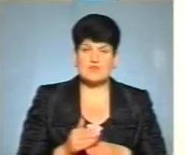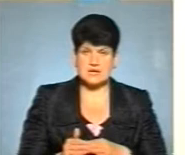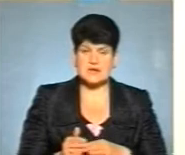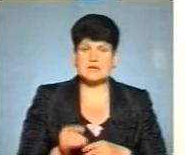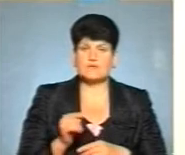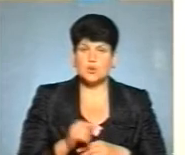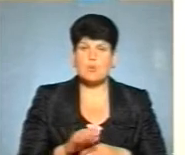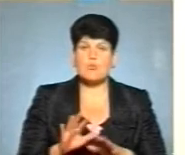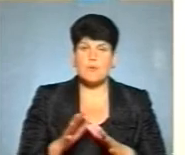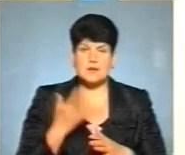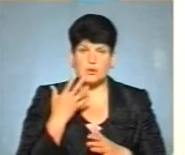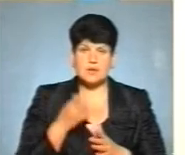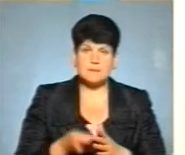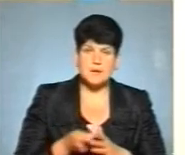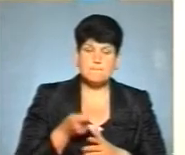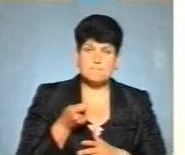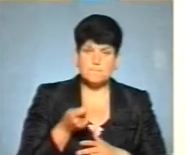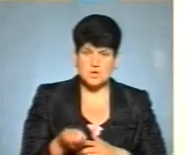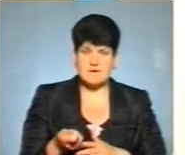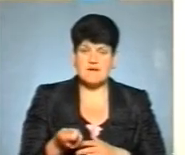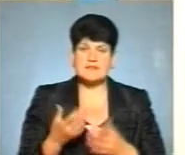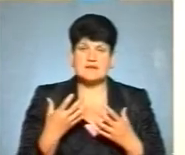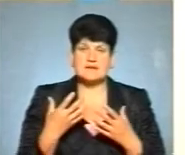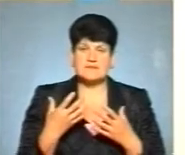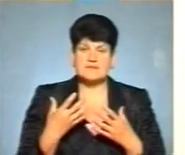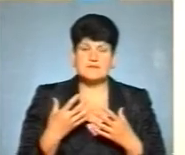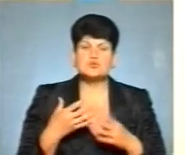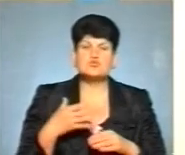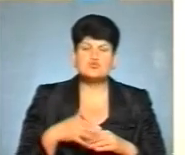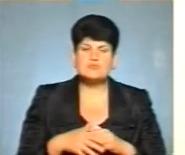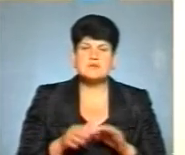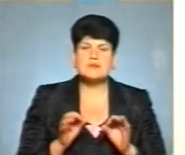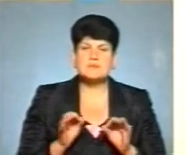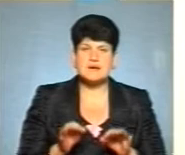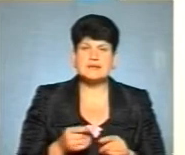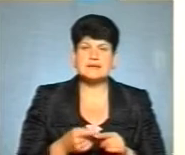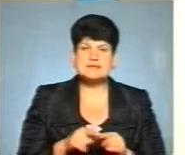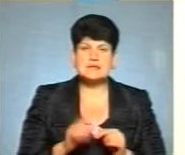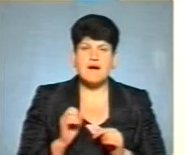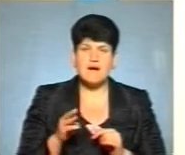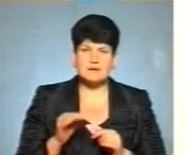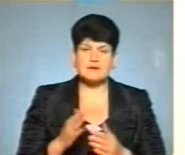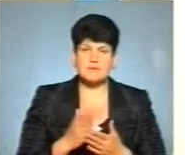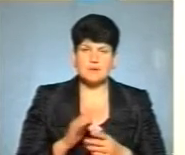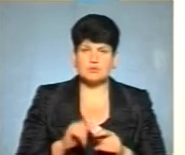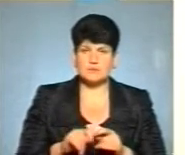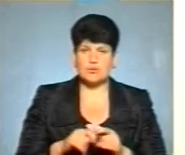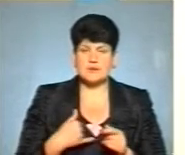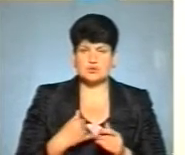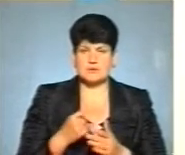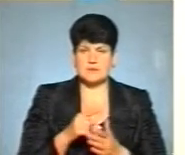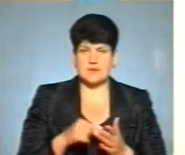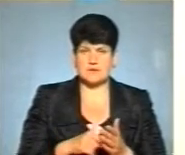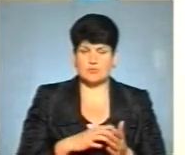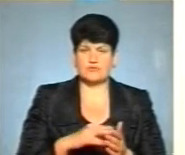той момент, коли ми подавали, вже ці всі, ну зрозумійте правильно, ці акти повинні теж ще пройти перевірку. У мене сьогодні було запитання про те,